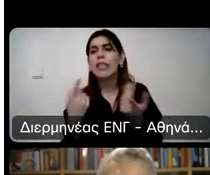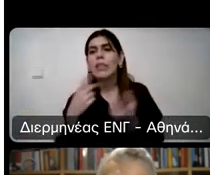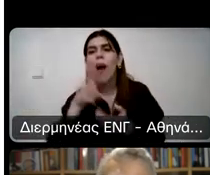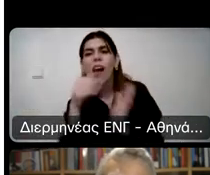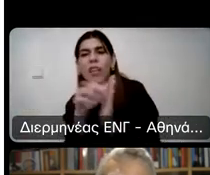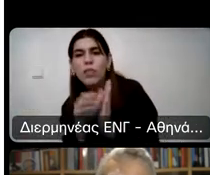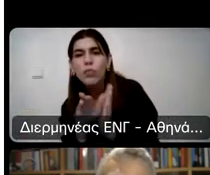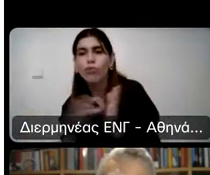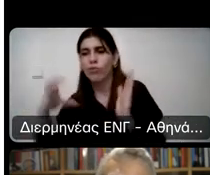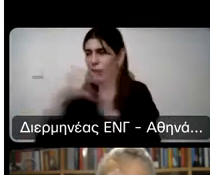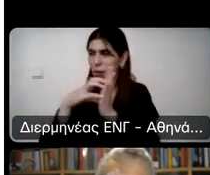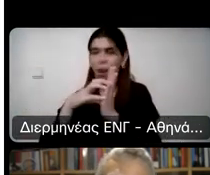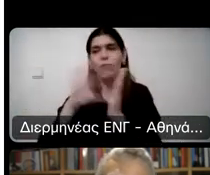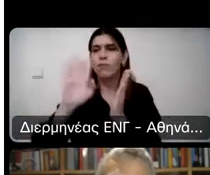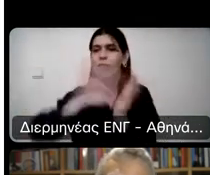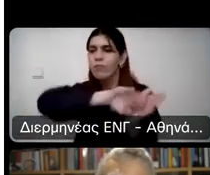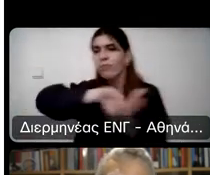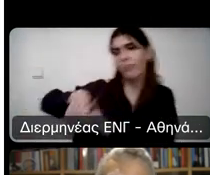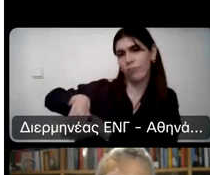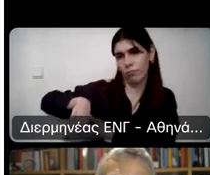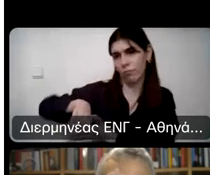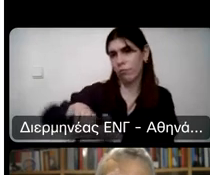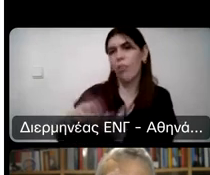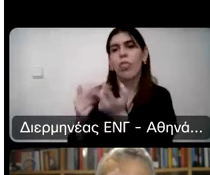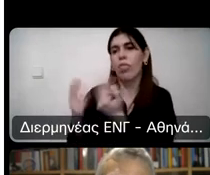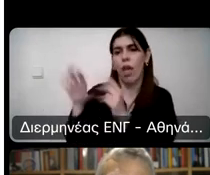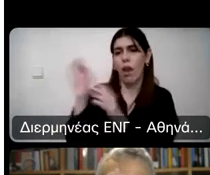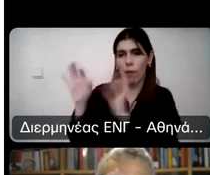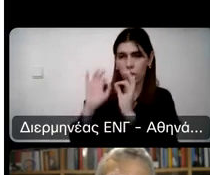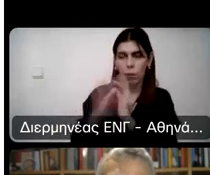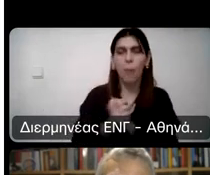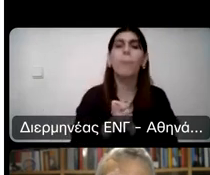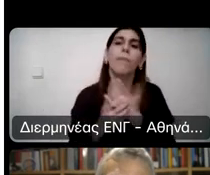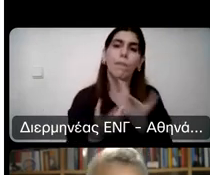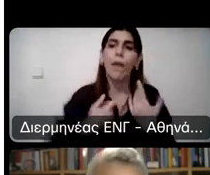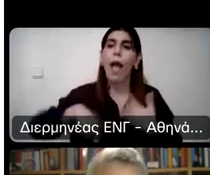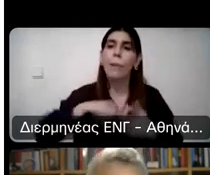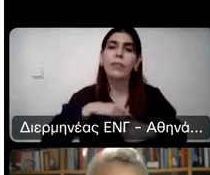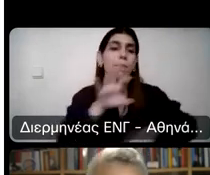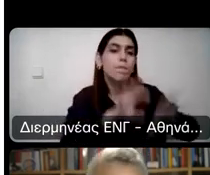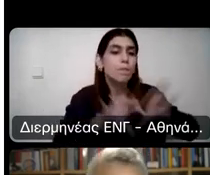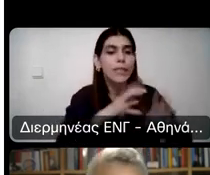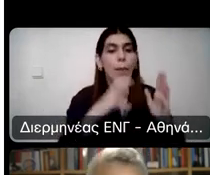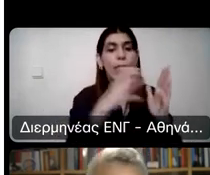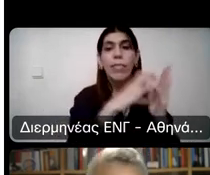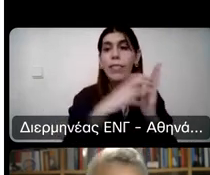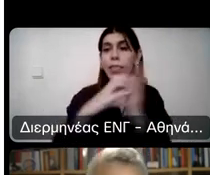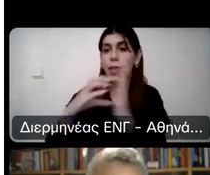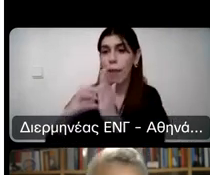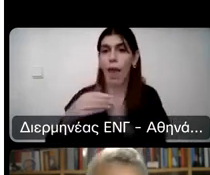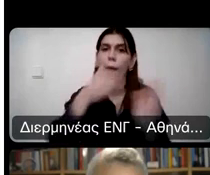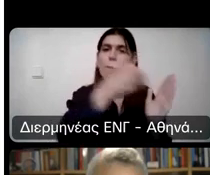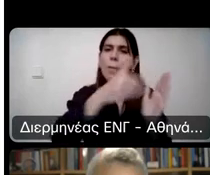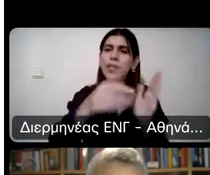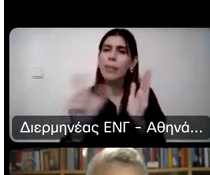τη συνάφεια των κειμένων με το μεταναστευτικό προσφυγικό ζήτημα, αναζητήσαμε στις πηγές κείμενα τα οποία περίχαν λέξεις κλειδιά